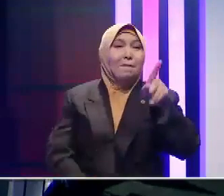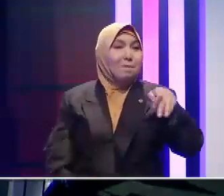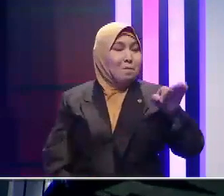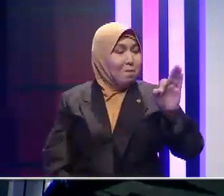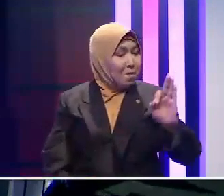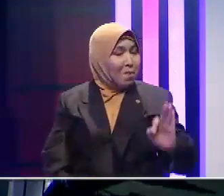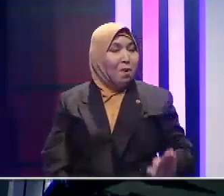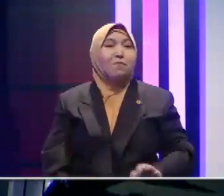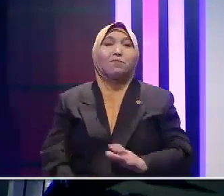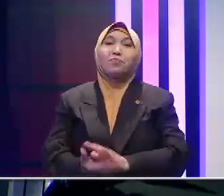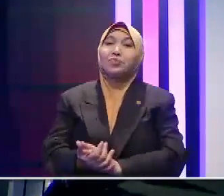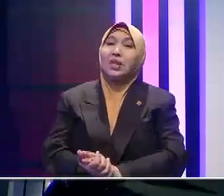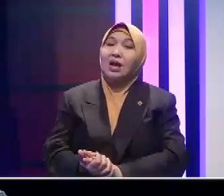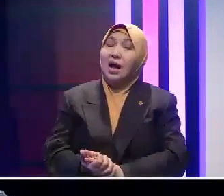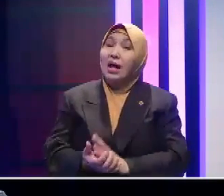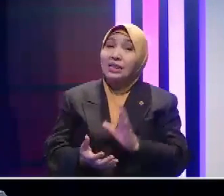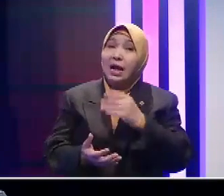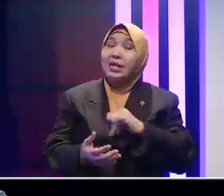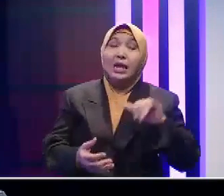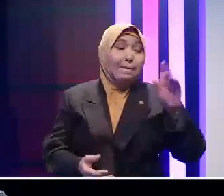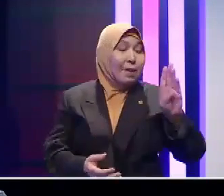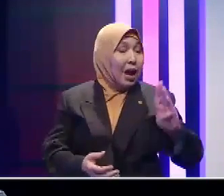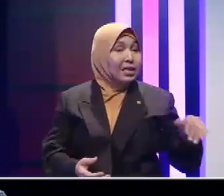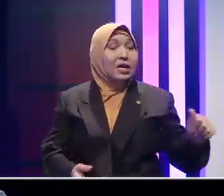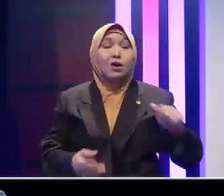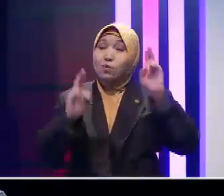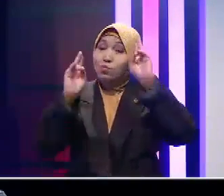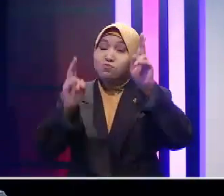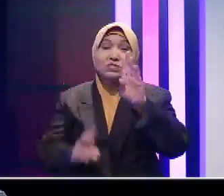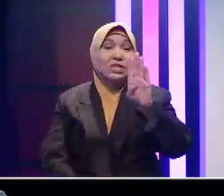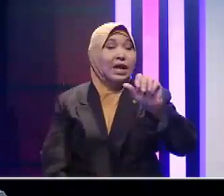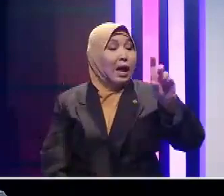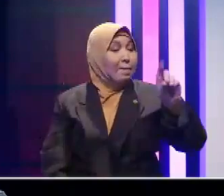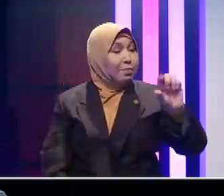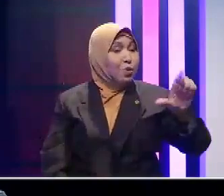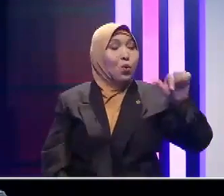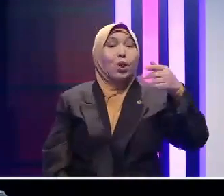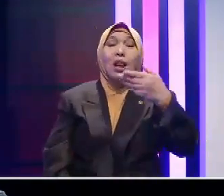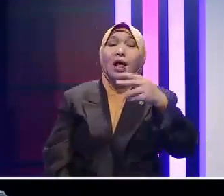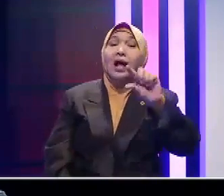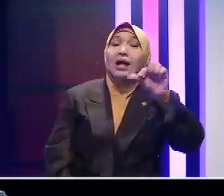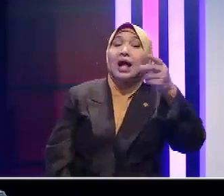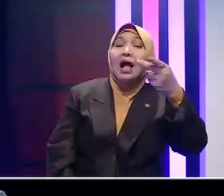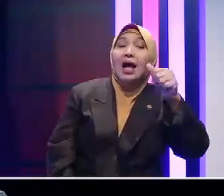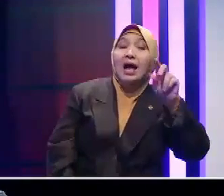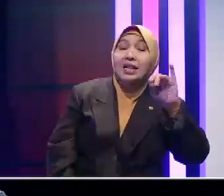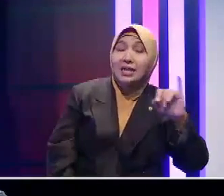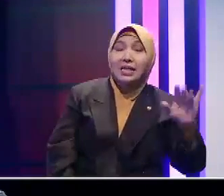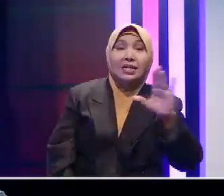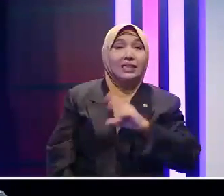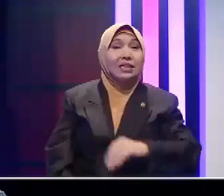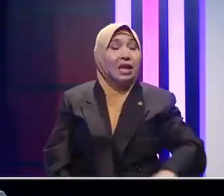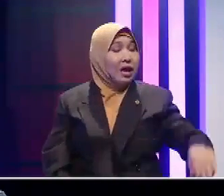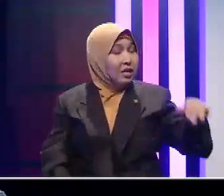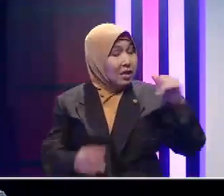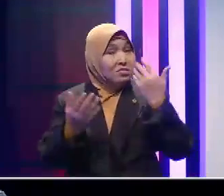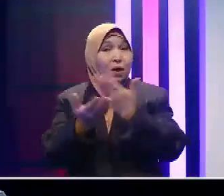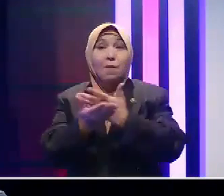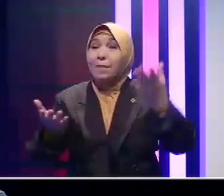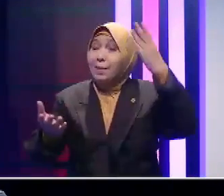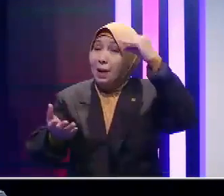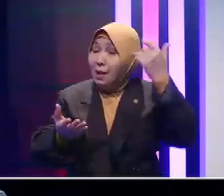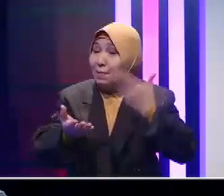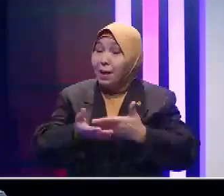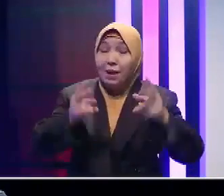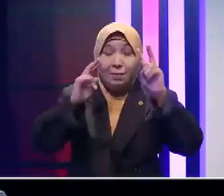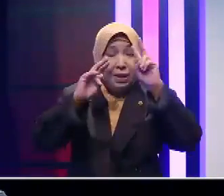Dr. Ahmad Sanusi, yang bahagia Fadil Ustaz Abdul Ghani, dan tuan-tuan dan puan-puan, ibu-ibu, ayah, sahabat Al-Quran yang dikasih Allah Subhanahu Wa Taala